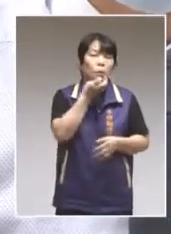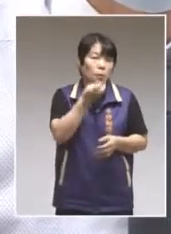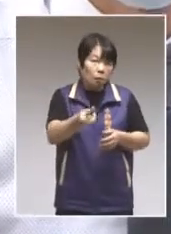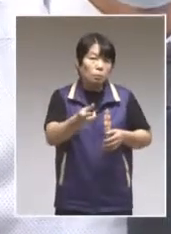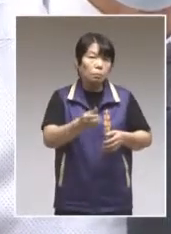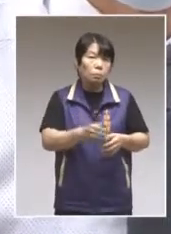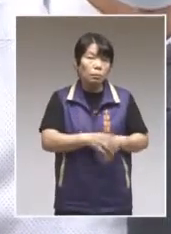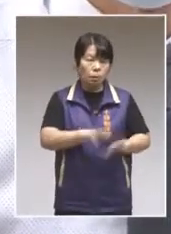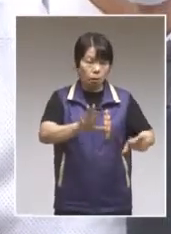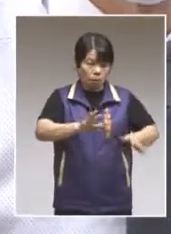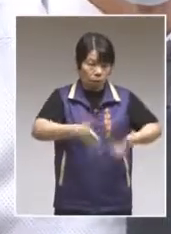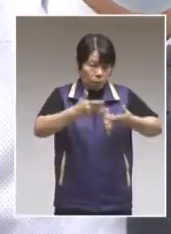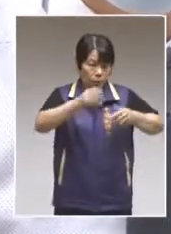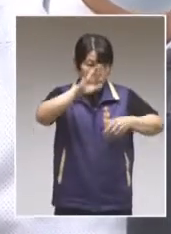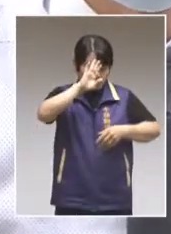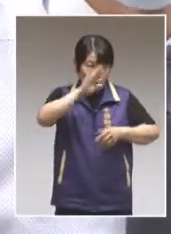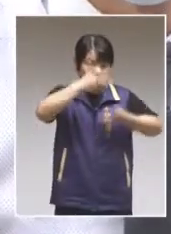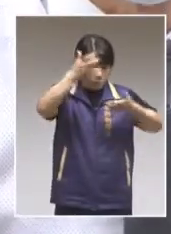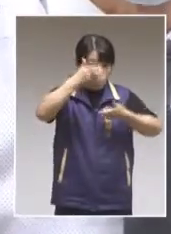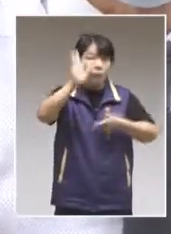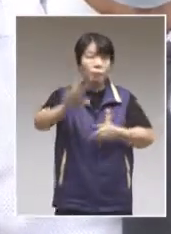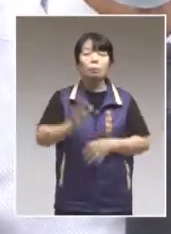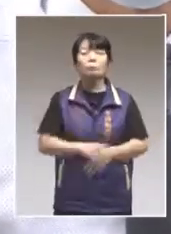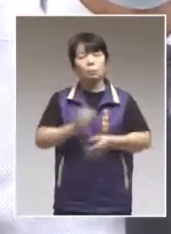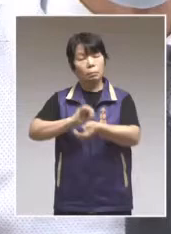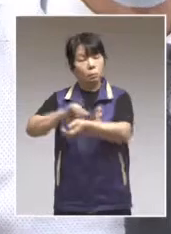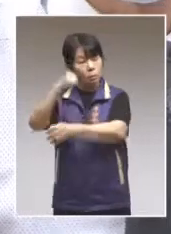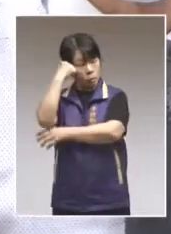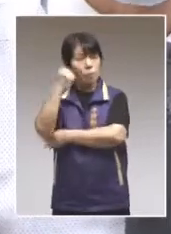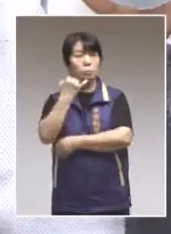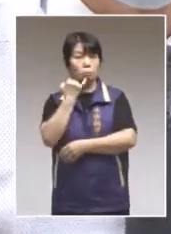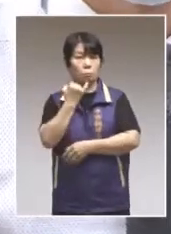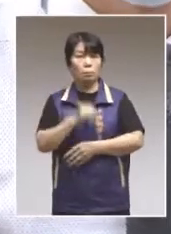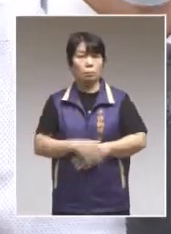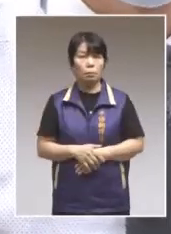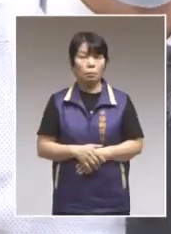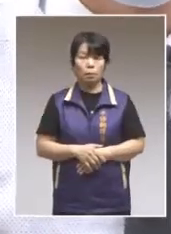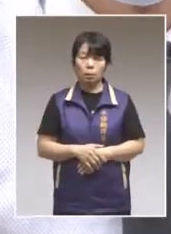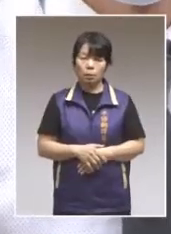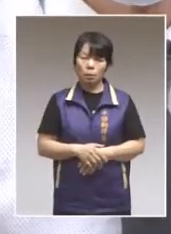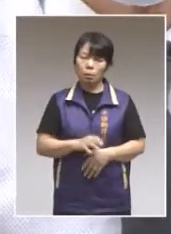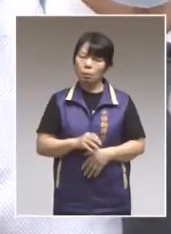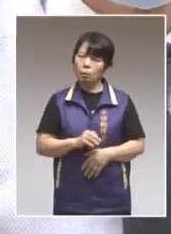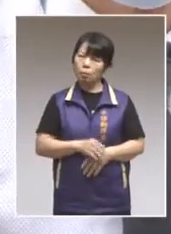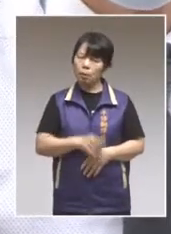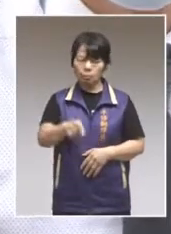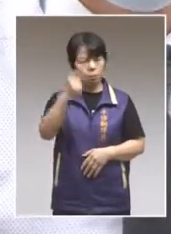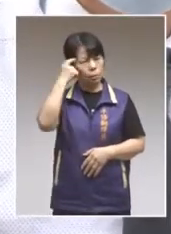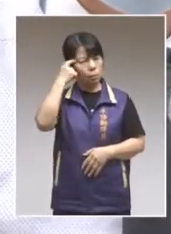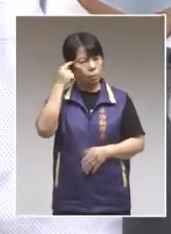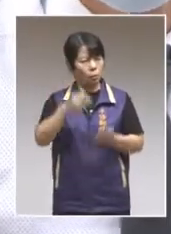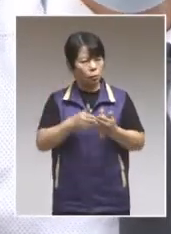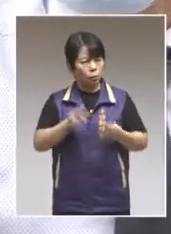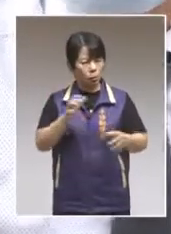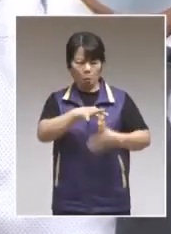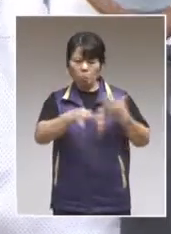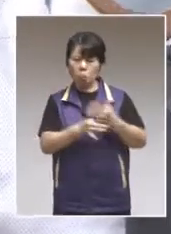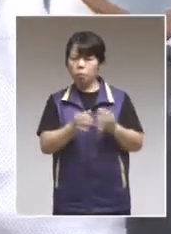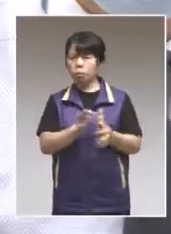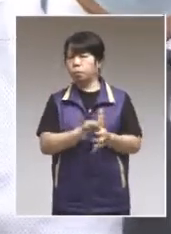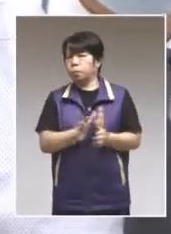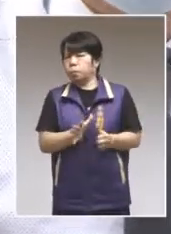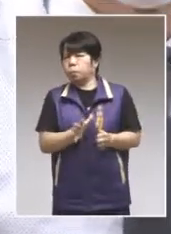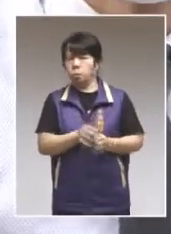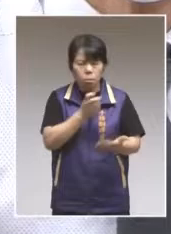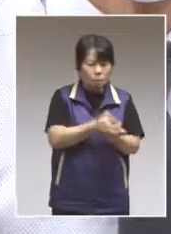有发烧，那他会让他收住院。那大家可能会觉得说这样子会不会太宽松啊或者是